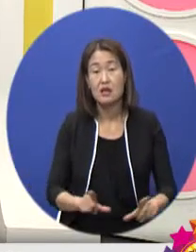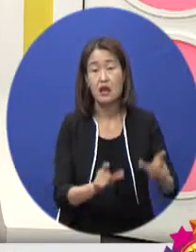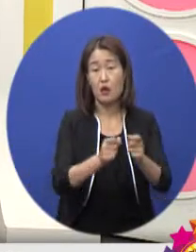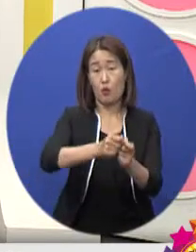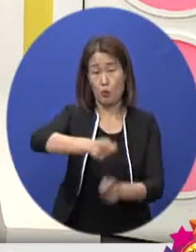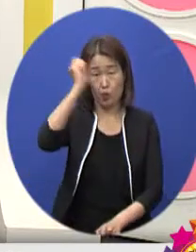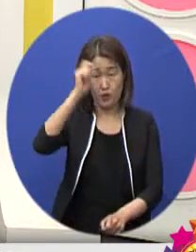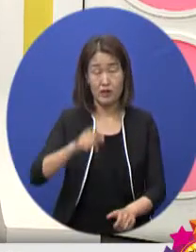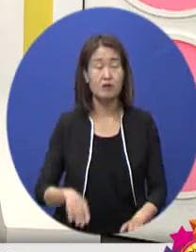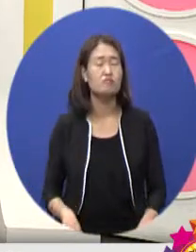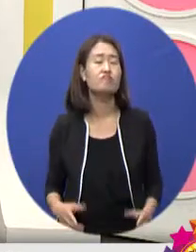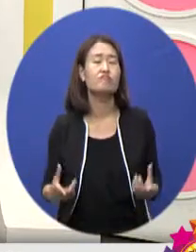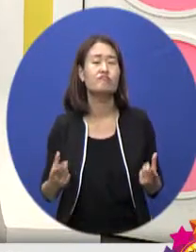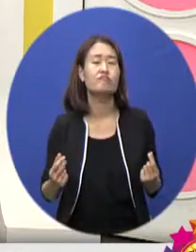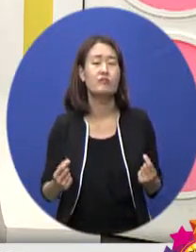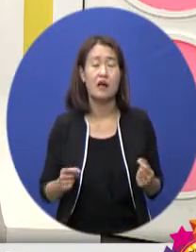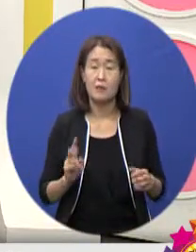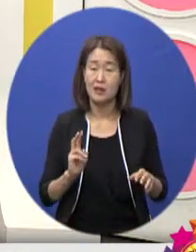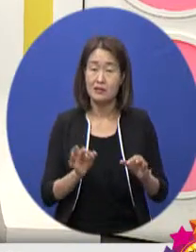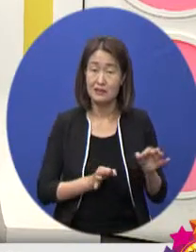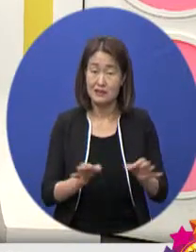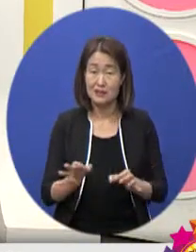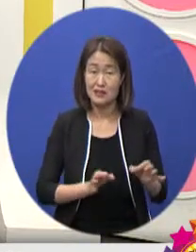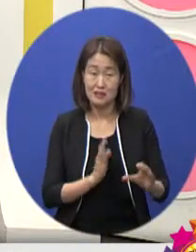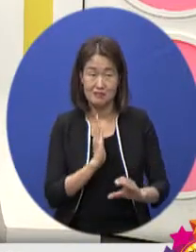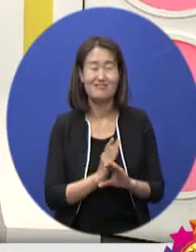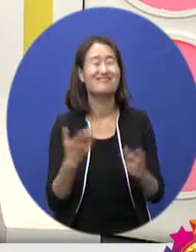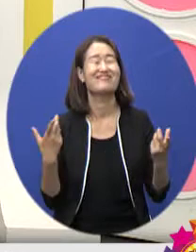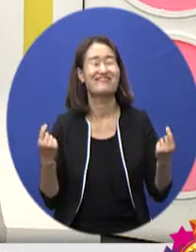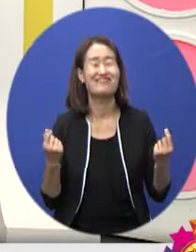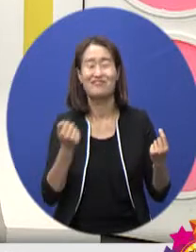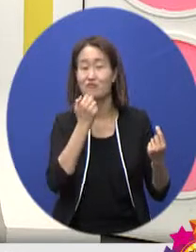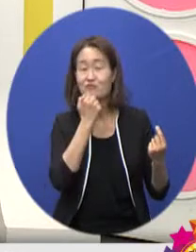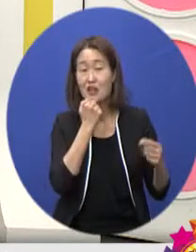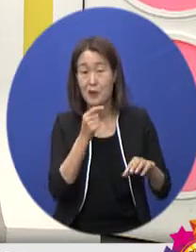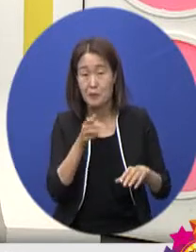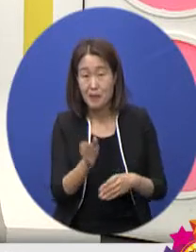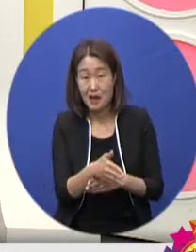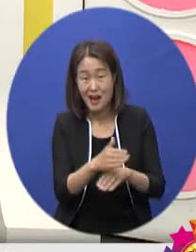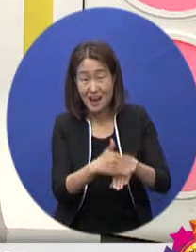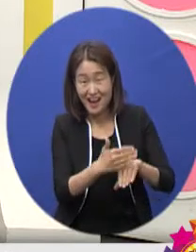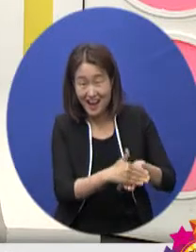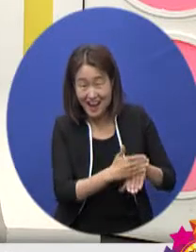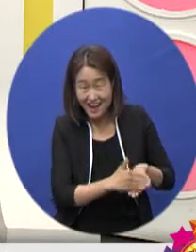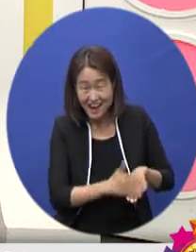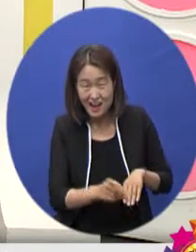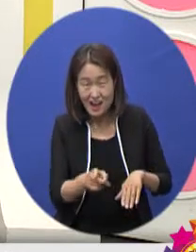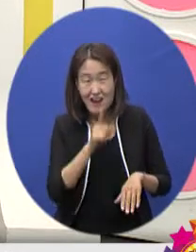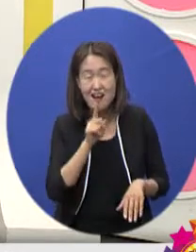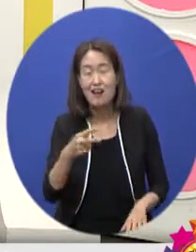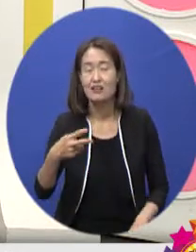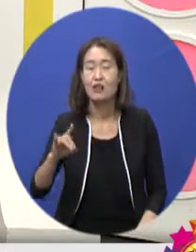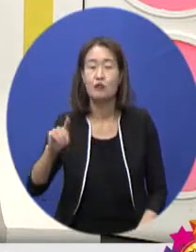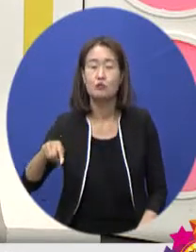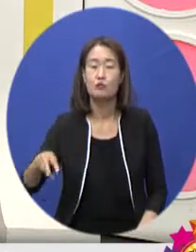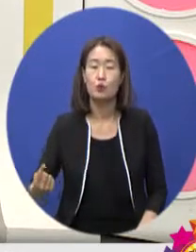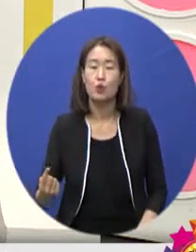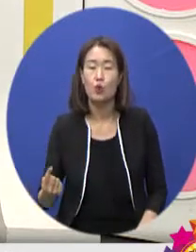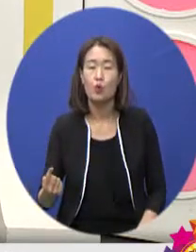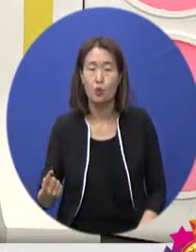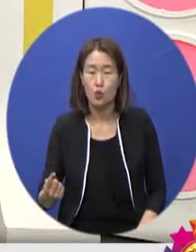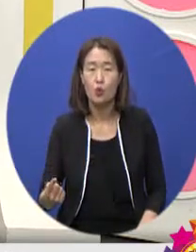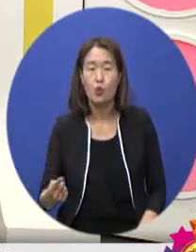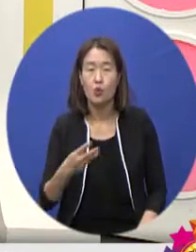네네. 네, 그럼 혹시 장사하시는 건가요? 네. 아, 횟집? 네. 거기 대부도에 네. 그